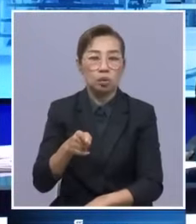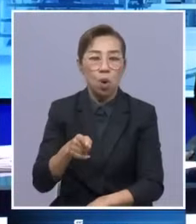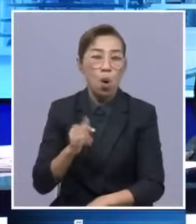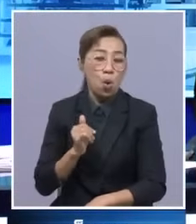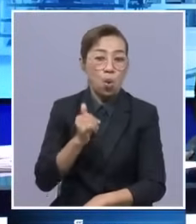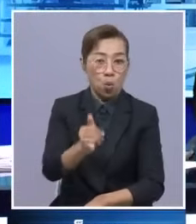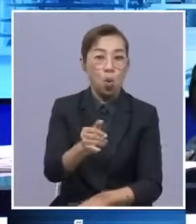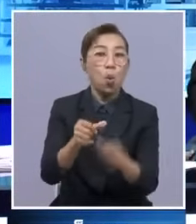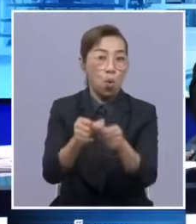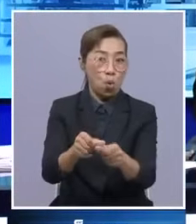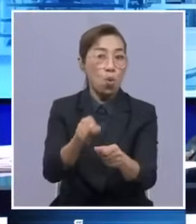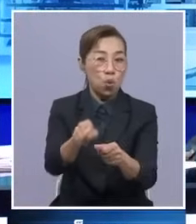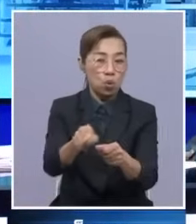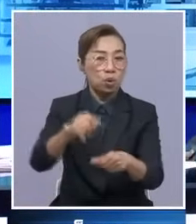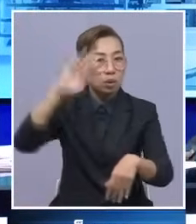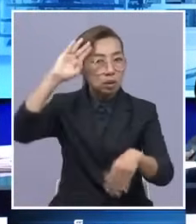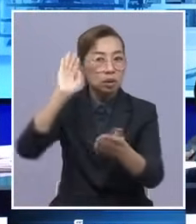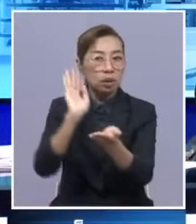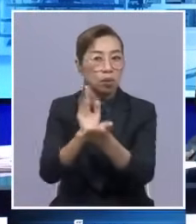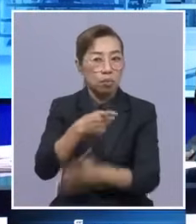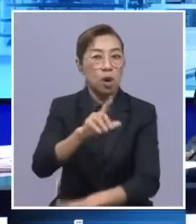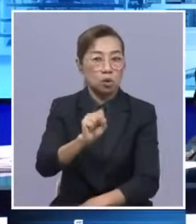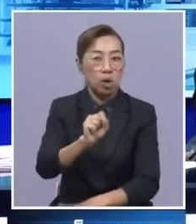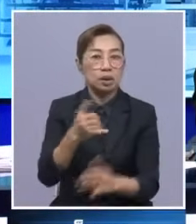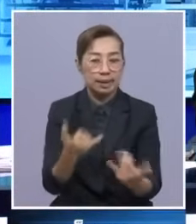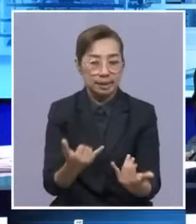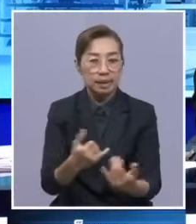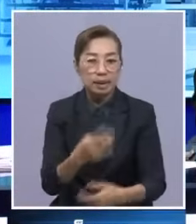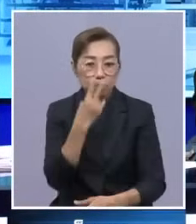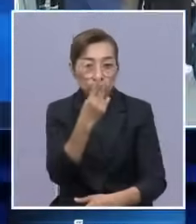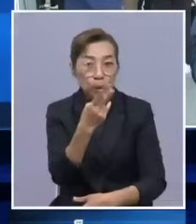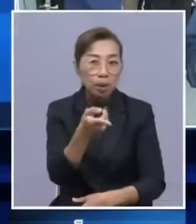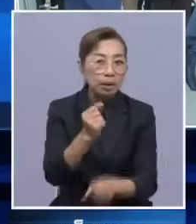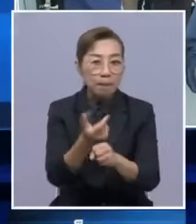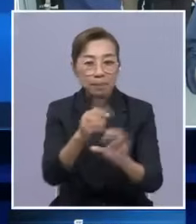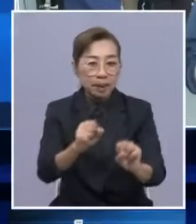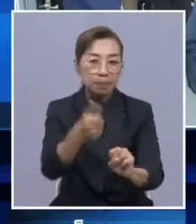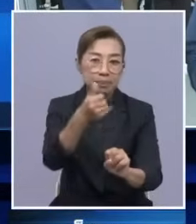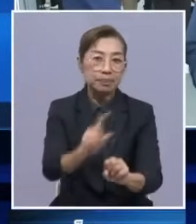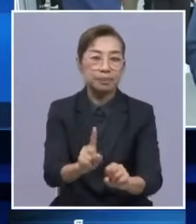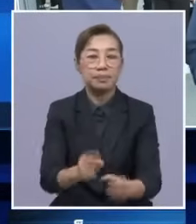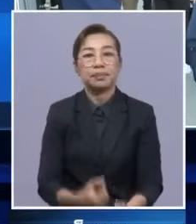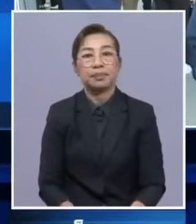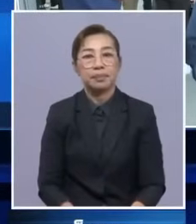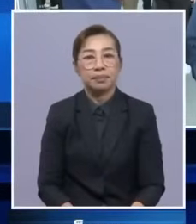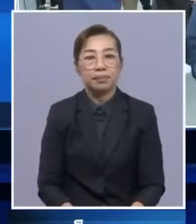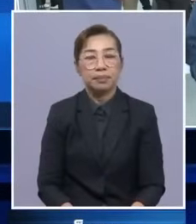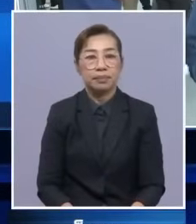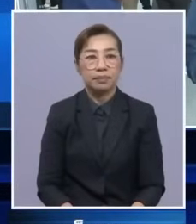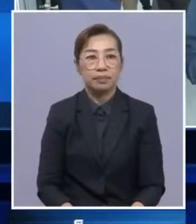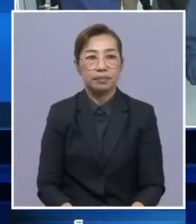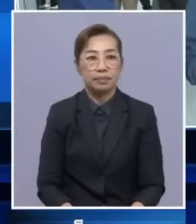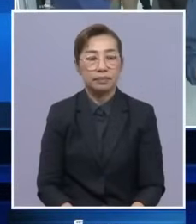สกุลทองติดตามอยู่ที่กองบัญชาการตำรวจปราบปรามยาเสพติดนะครับไปดูความคืบหน้าการจับกุมกันครับ